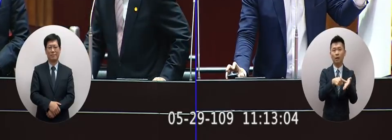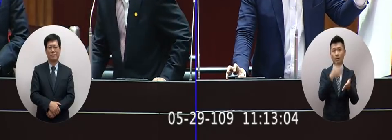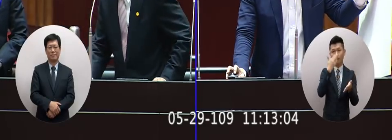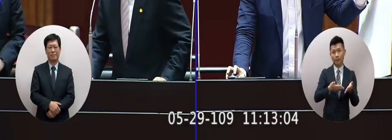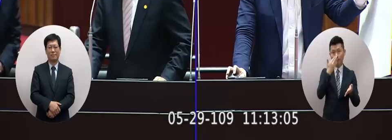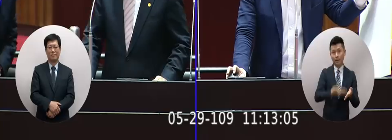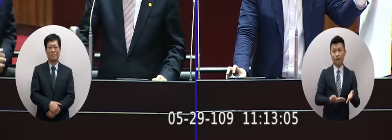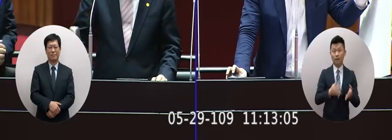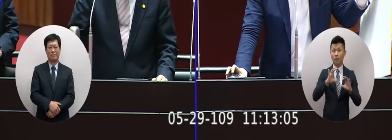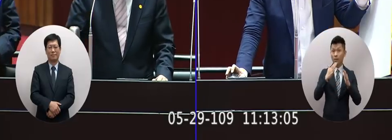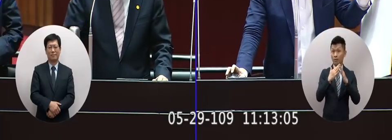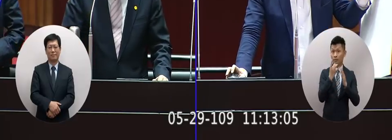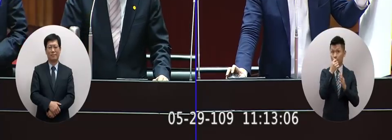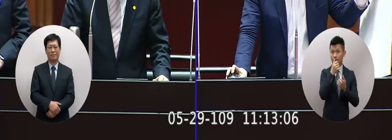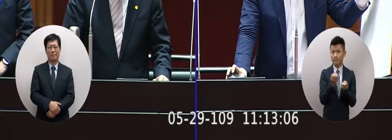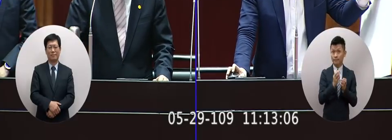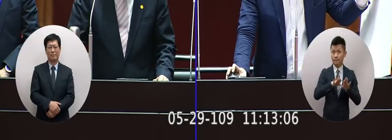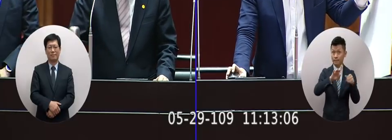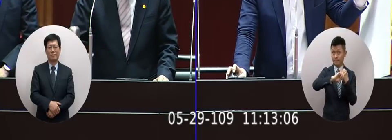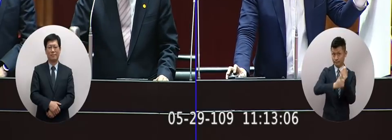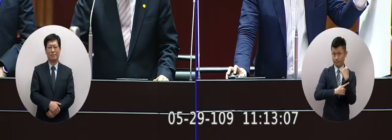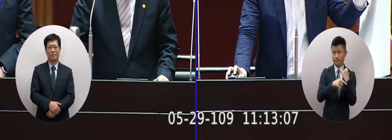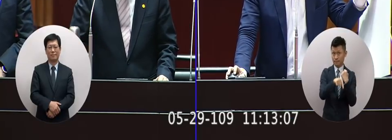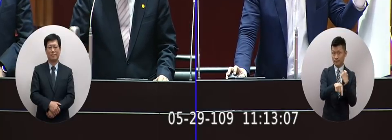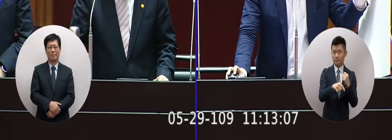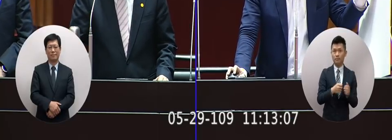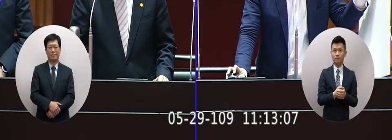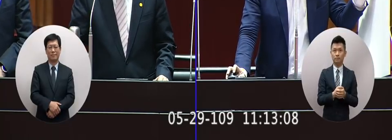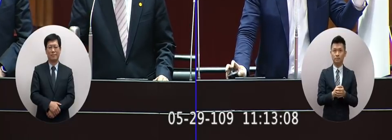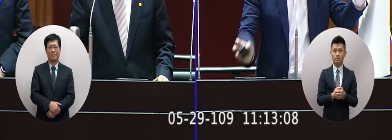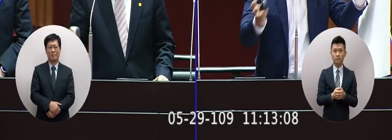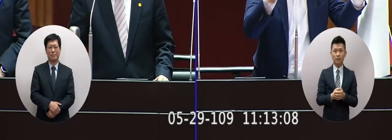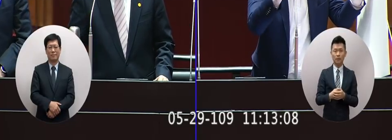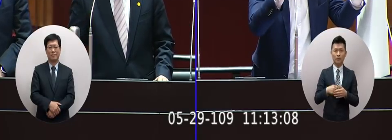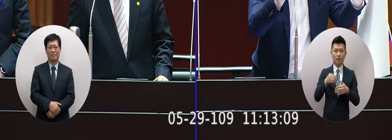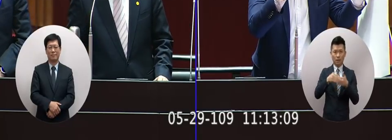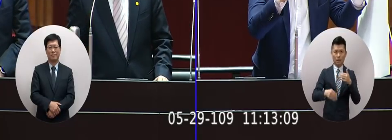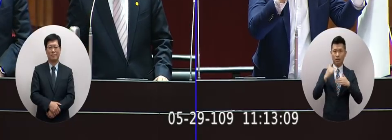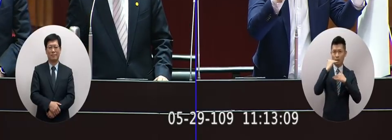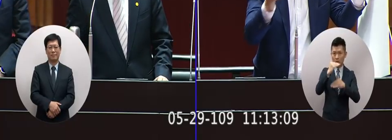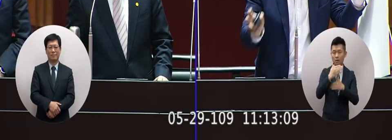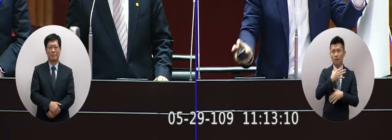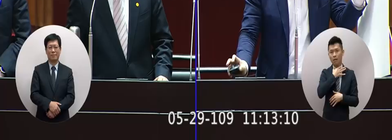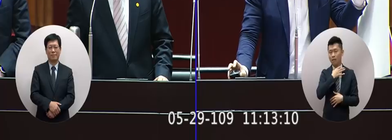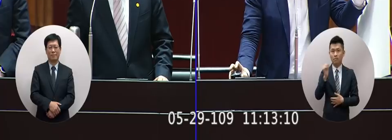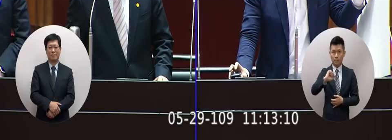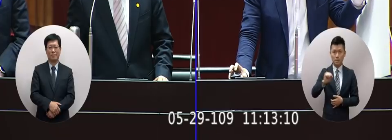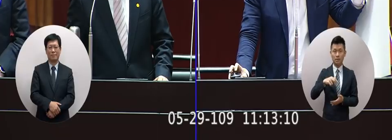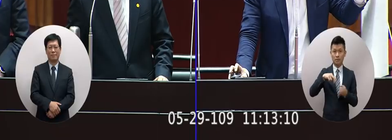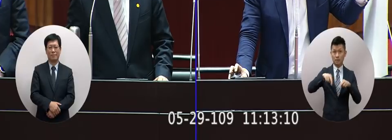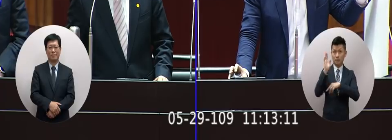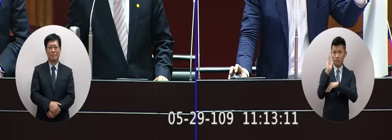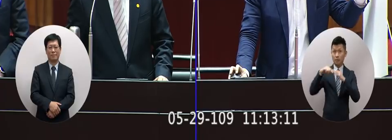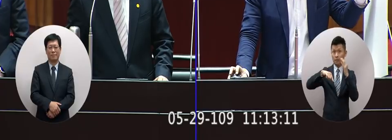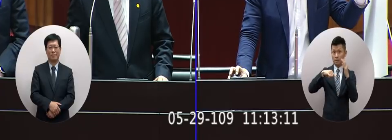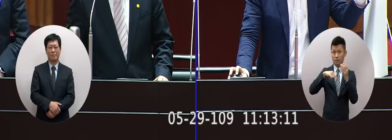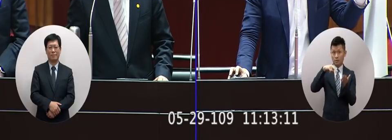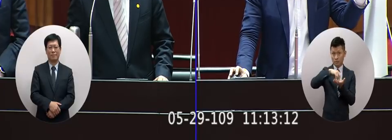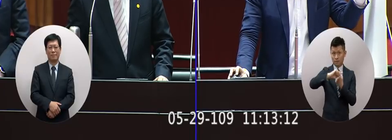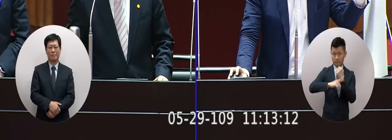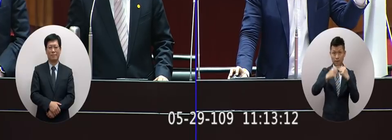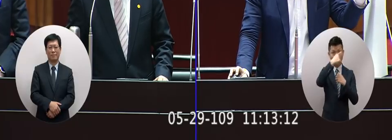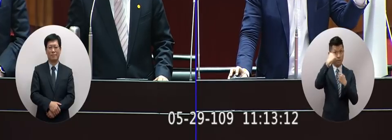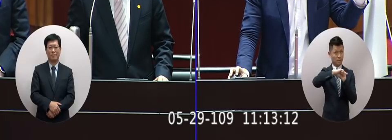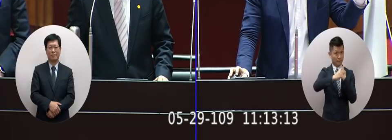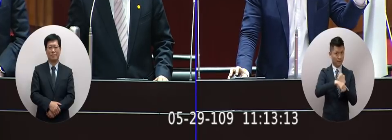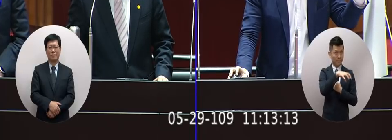为国家语言发展法吼，包括讲应该袂当受到知识甲限制，也是讲这个行政立法司法的机关应该爱选择